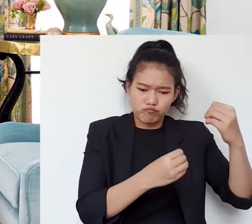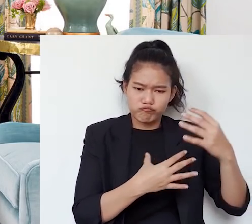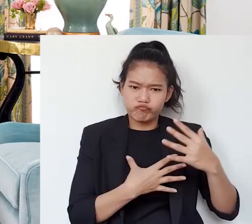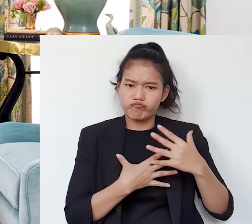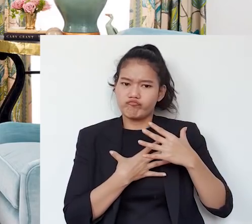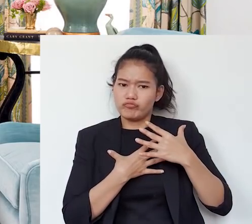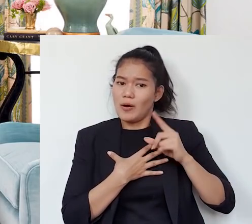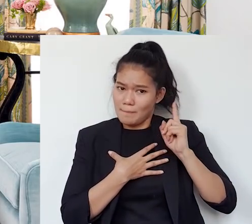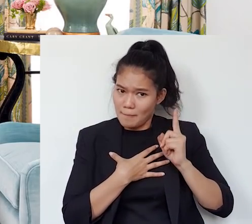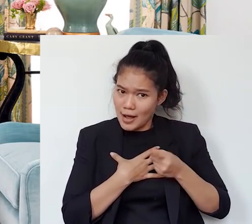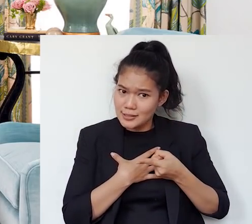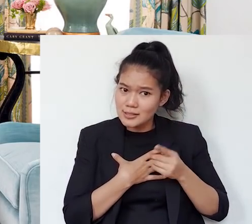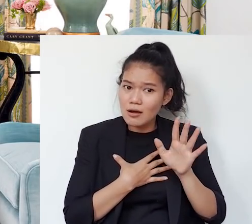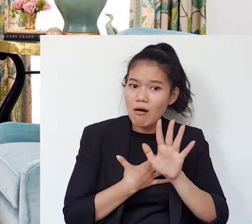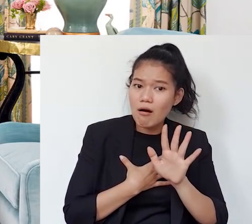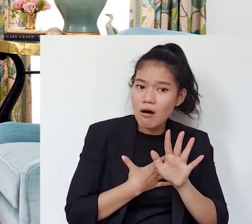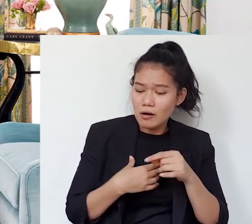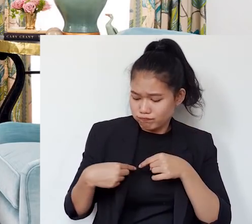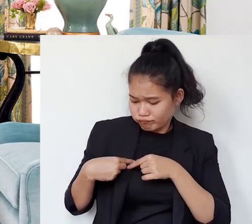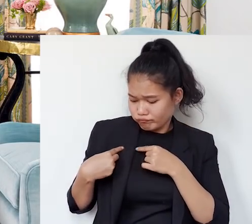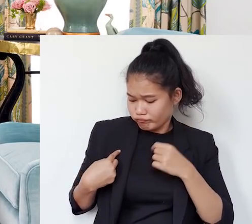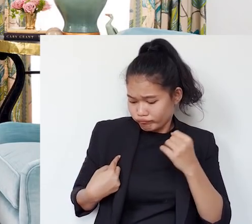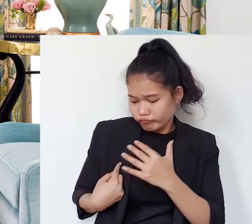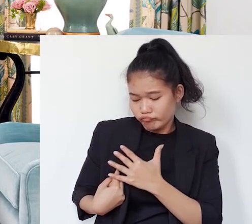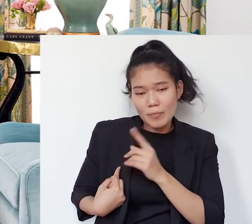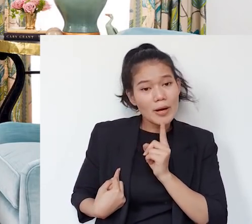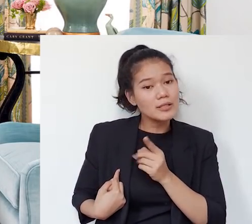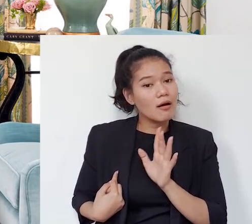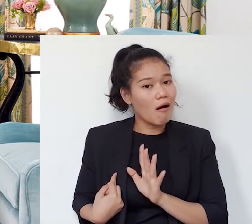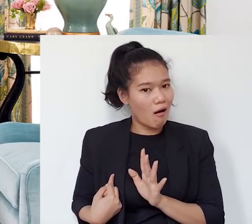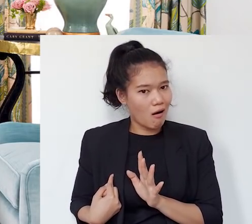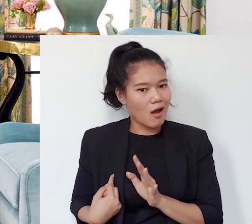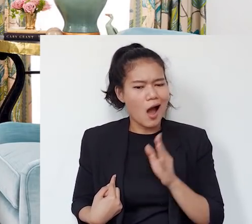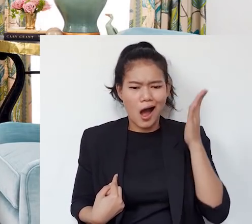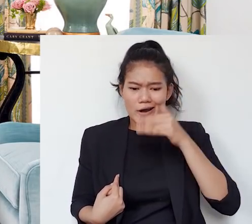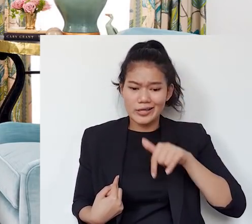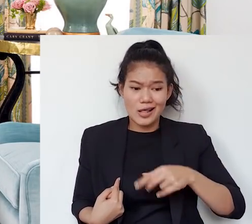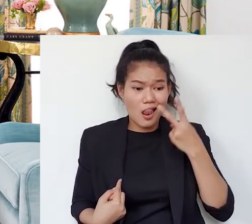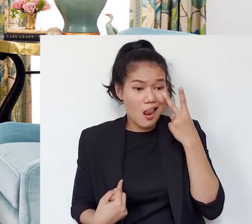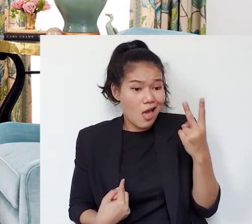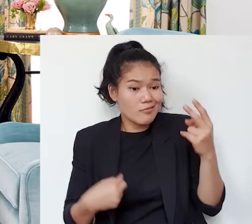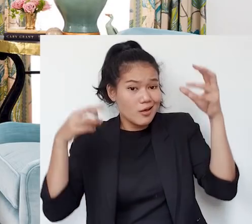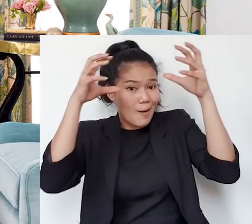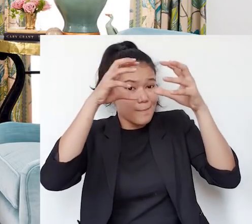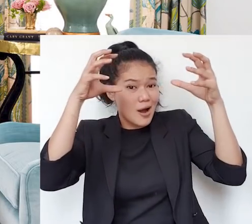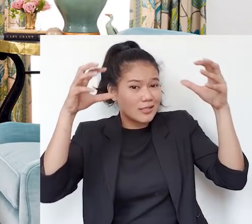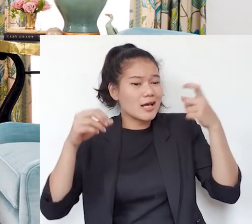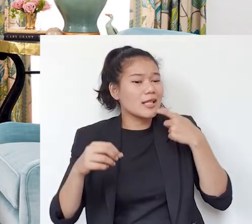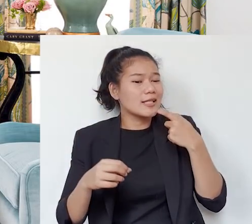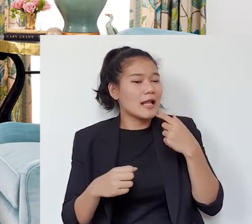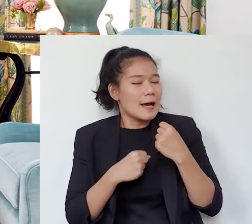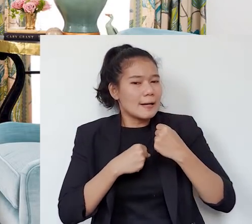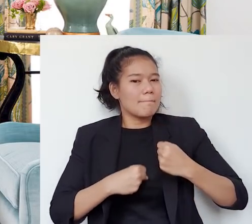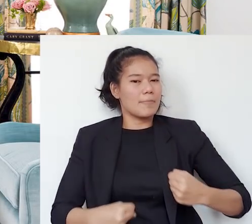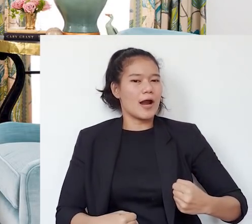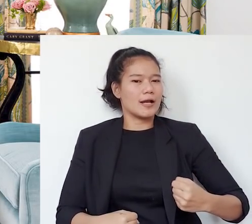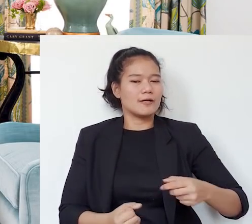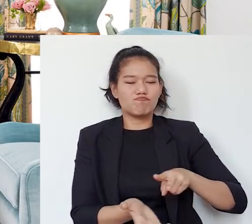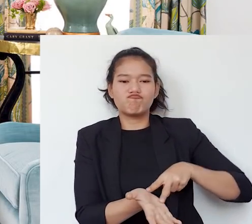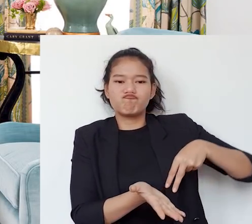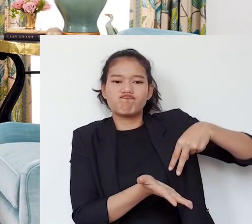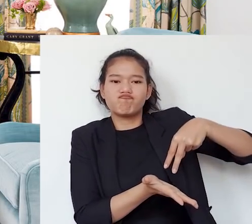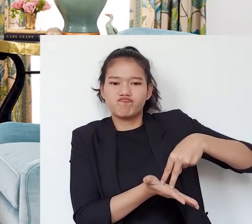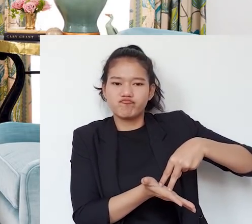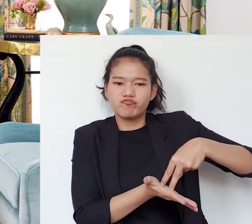masih adakah di dalam hati kita? Dan hari ini kita melihat bahwa Paskah adalah keberanian berdiri di